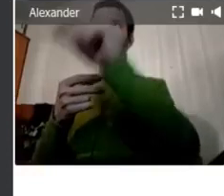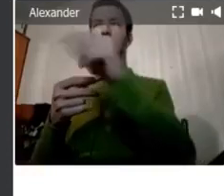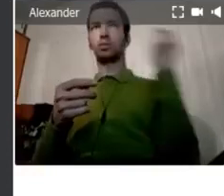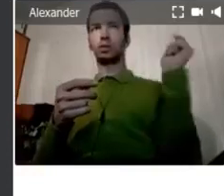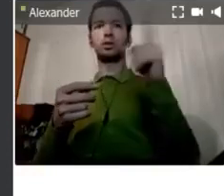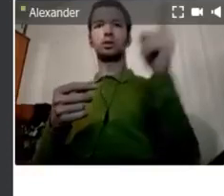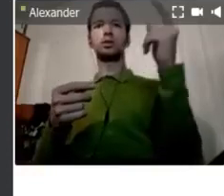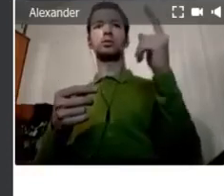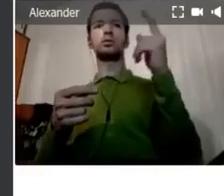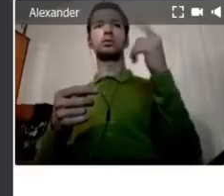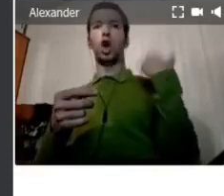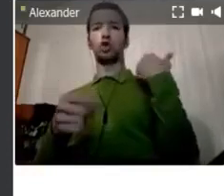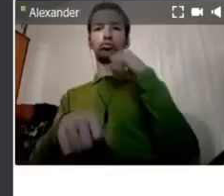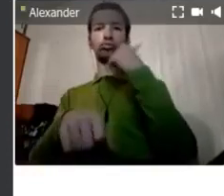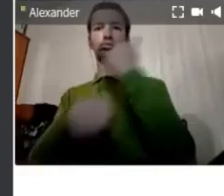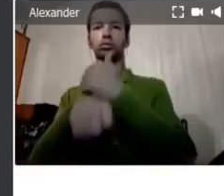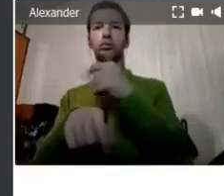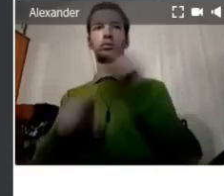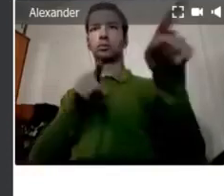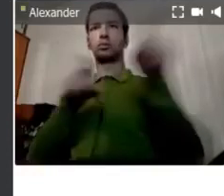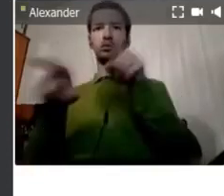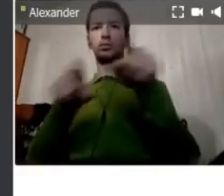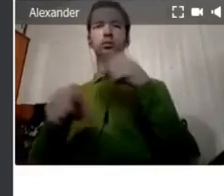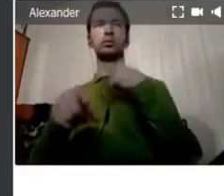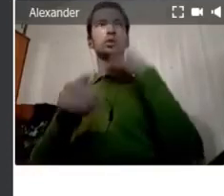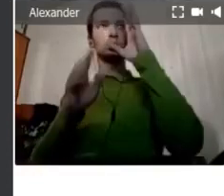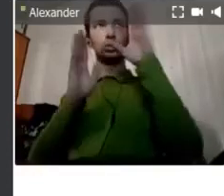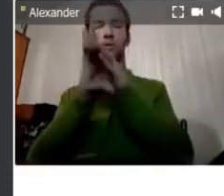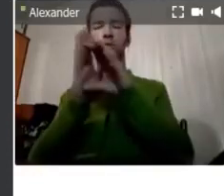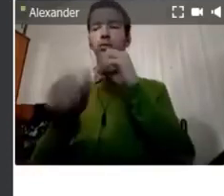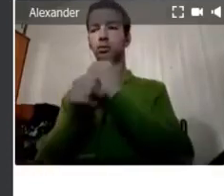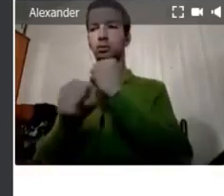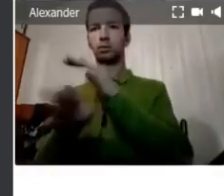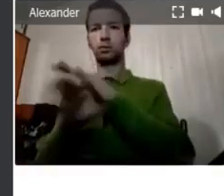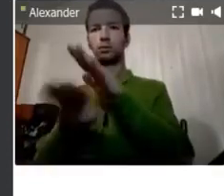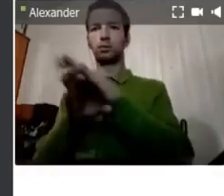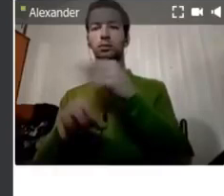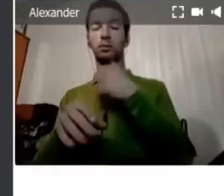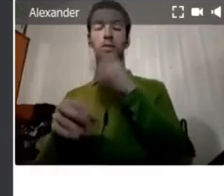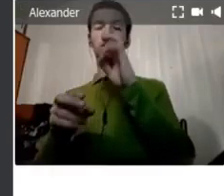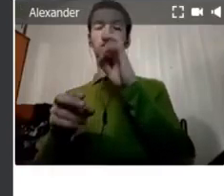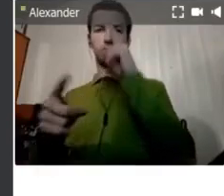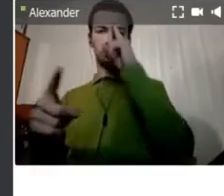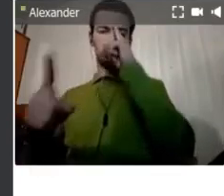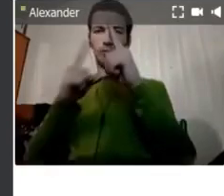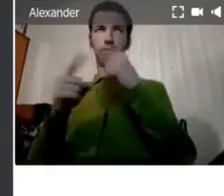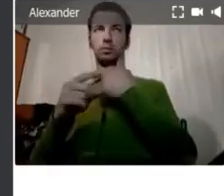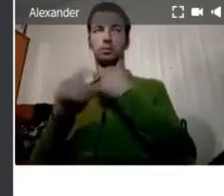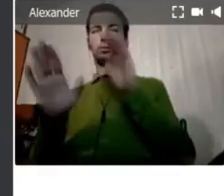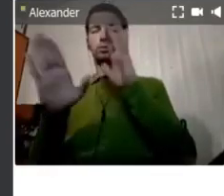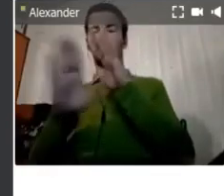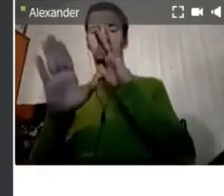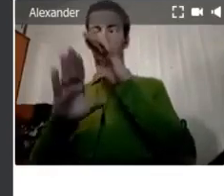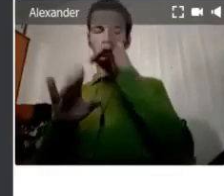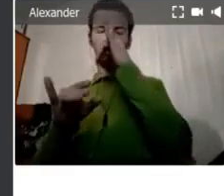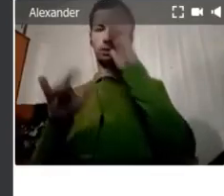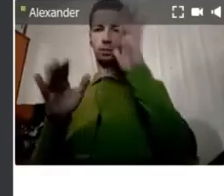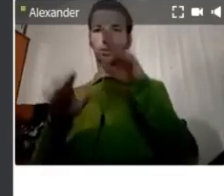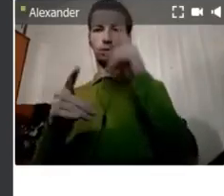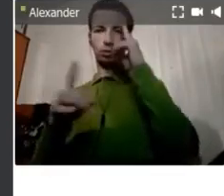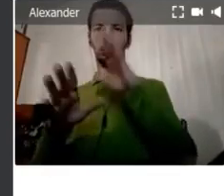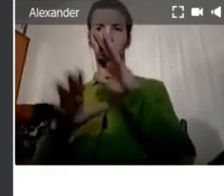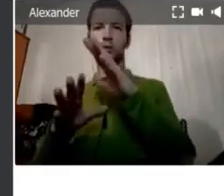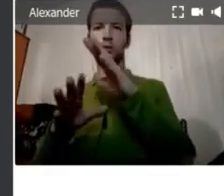руководству компании, и Олегу Ульянову, моему спонсору, естественно, моей любимой команде, которая очень активно работает,